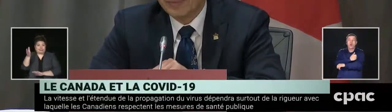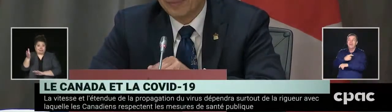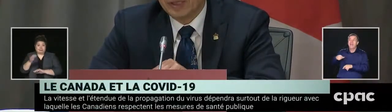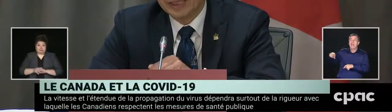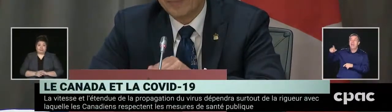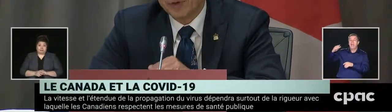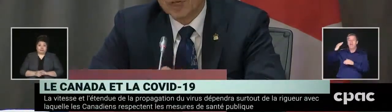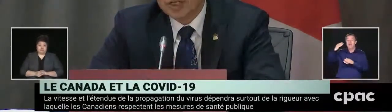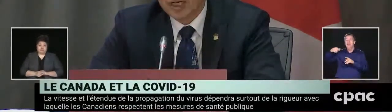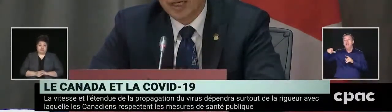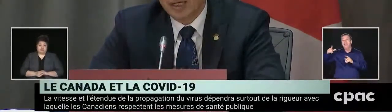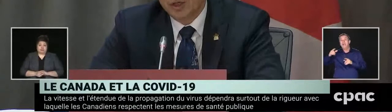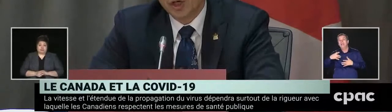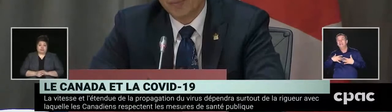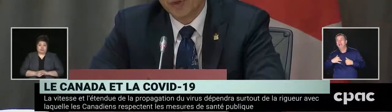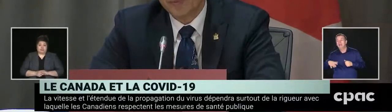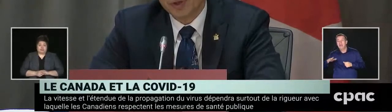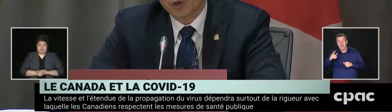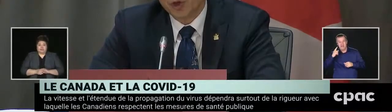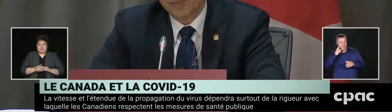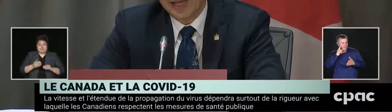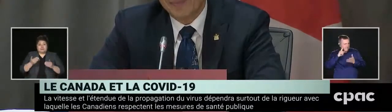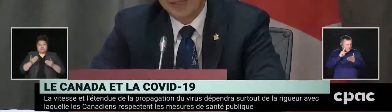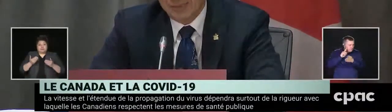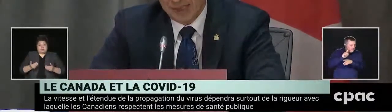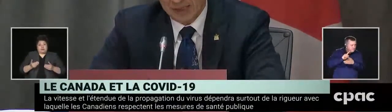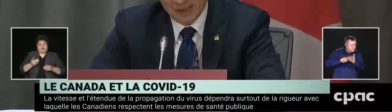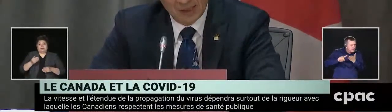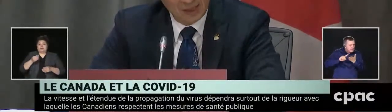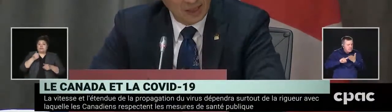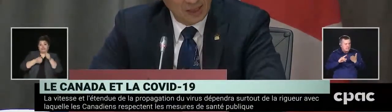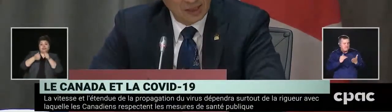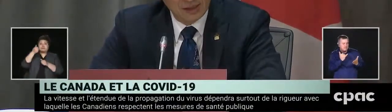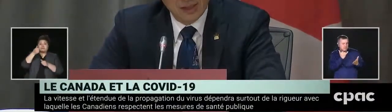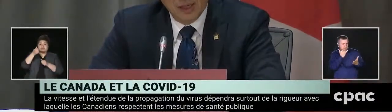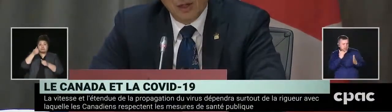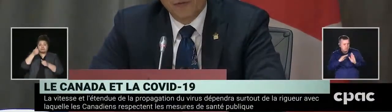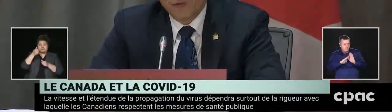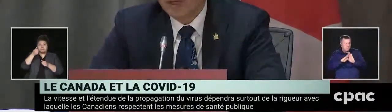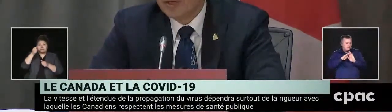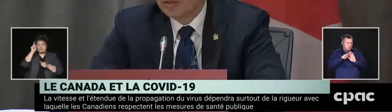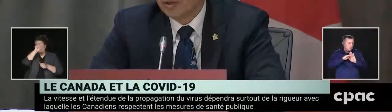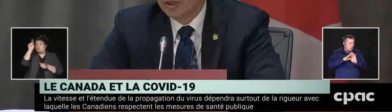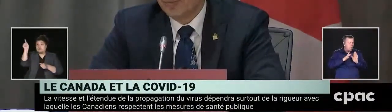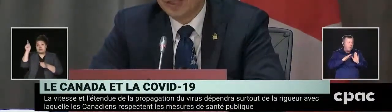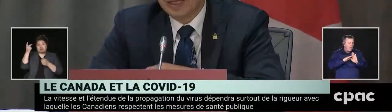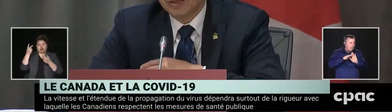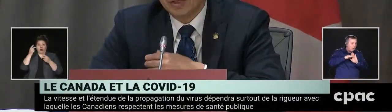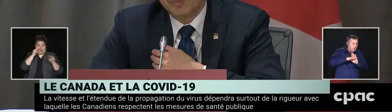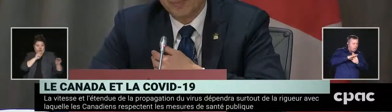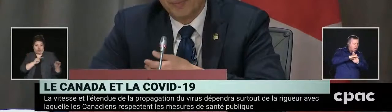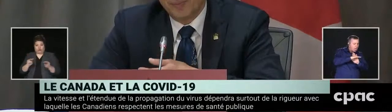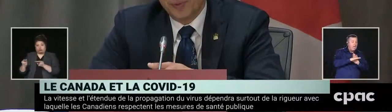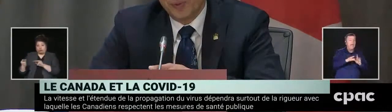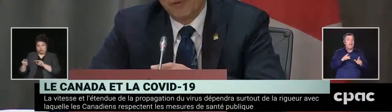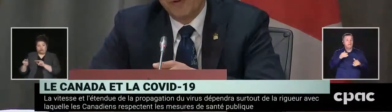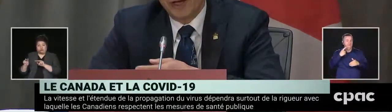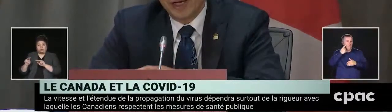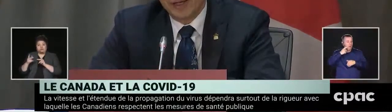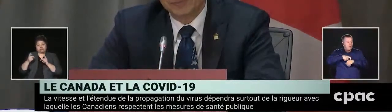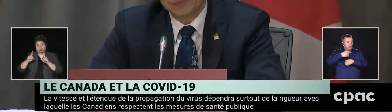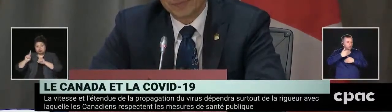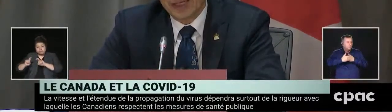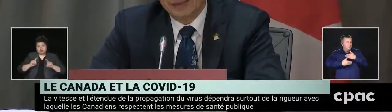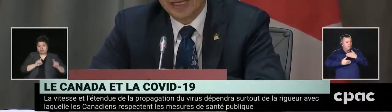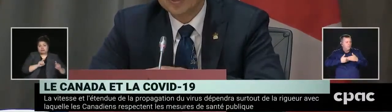suivant de très proche leur propre courbe épidémique, au fur et à mesure, et peut-être qu'ils